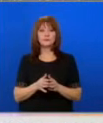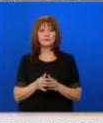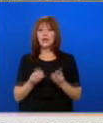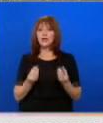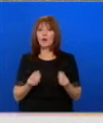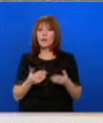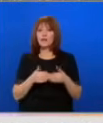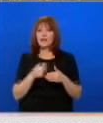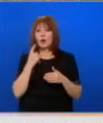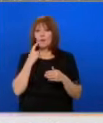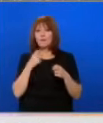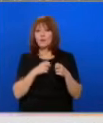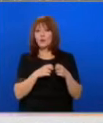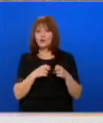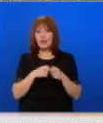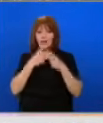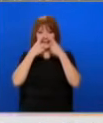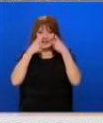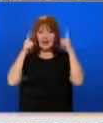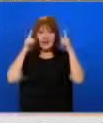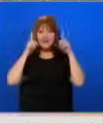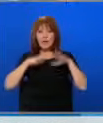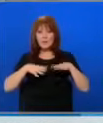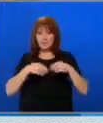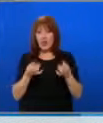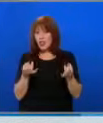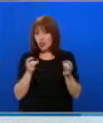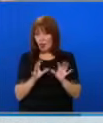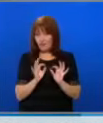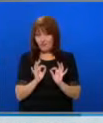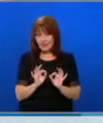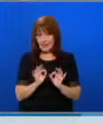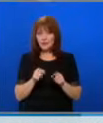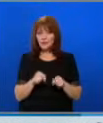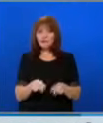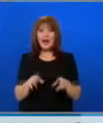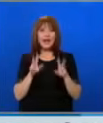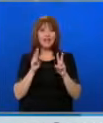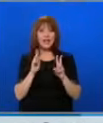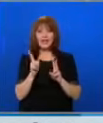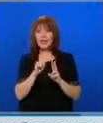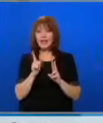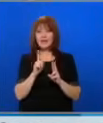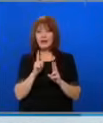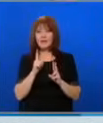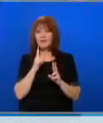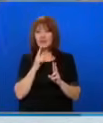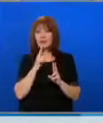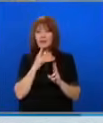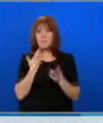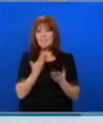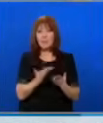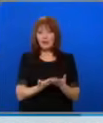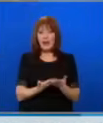Добър вечер от Брюксел. Нидерландският парламент наистина е нов, но всъщност това решение не трябва да бъде подложено на гласуване